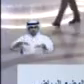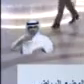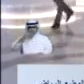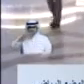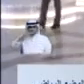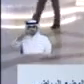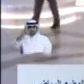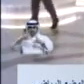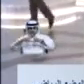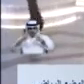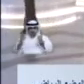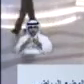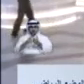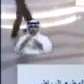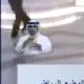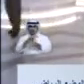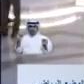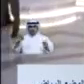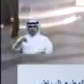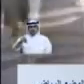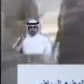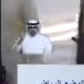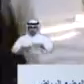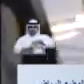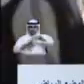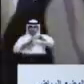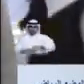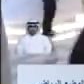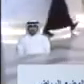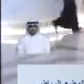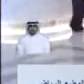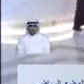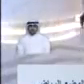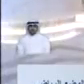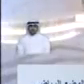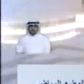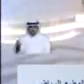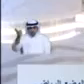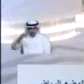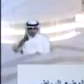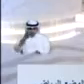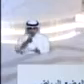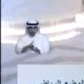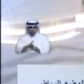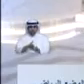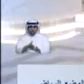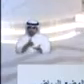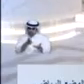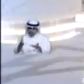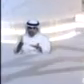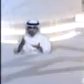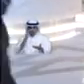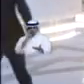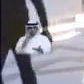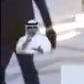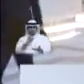لله اللجان تمت وتم اختيار رئيس ومقرر اللجان. مباشرة راح نكمل رد على الخطاب الأميري، وفي ساعتين